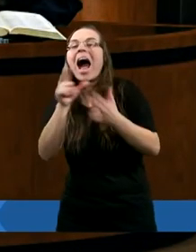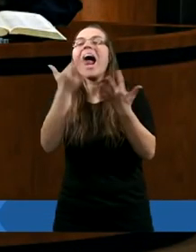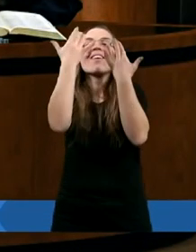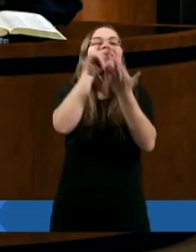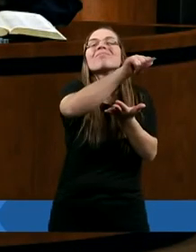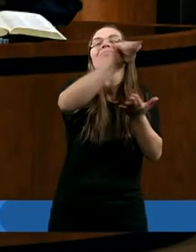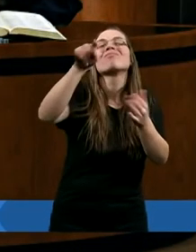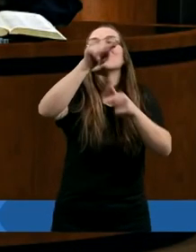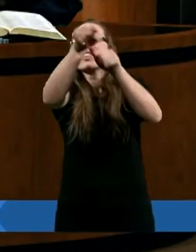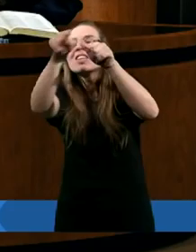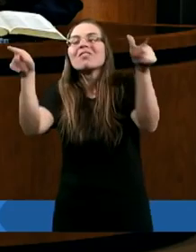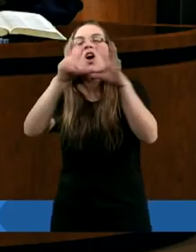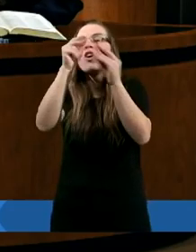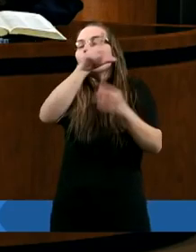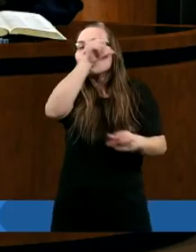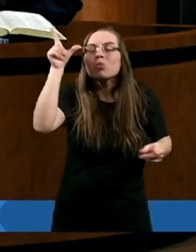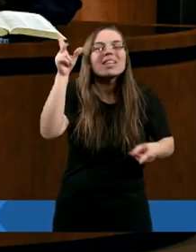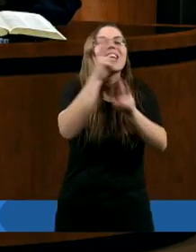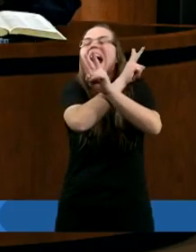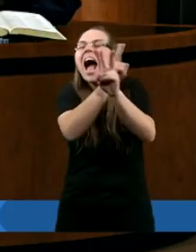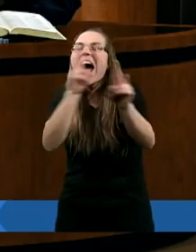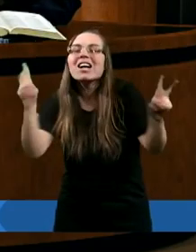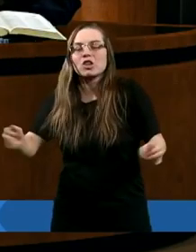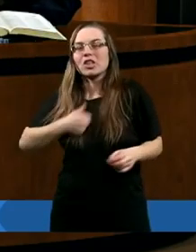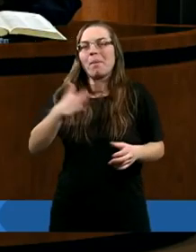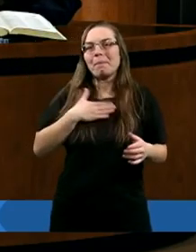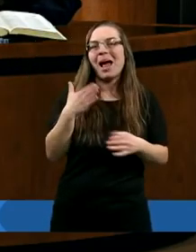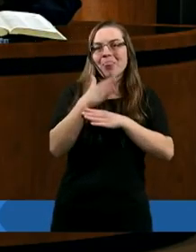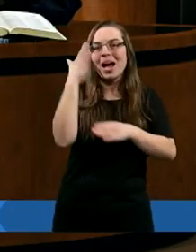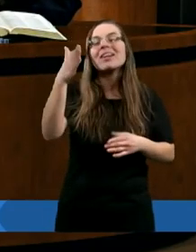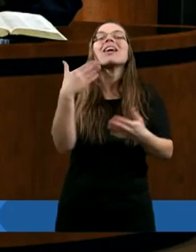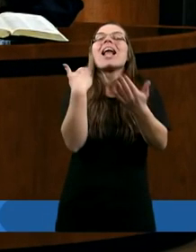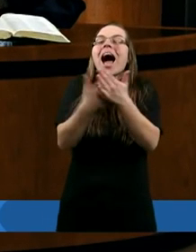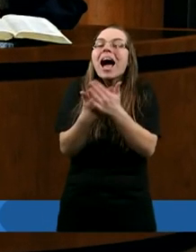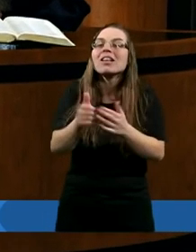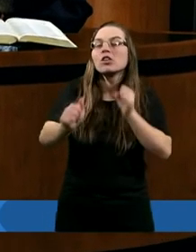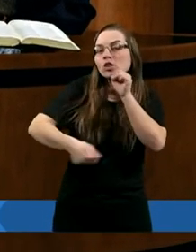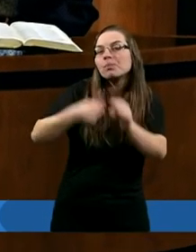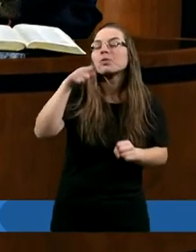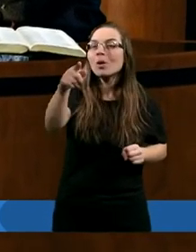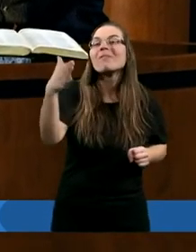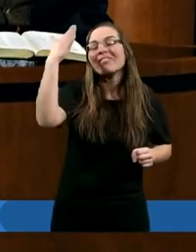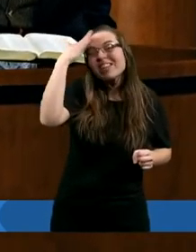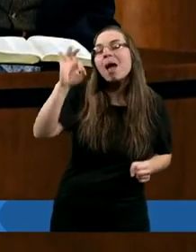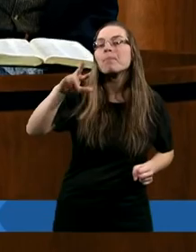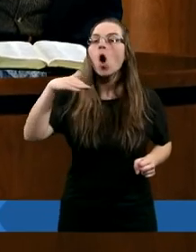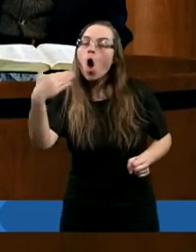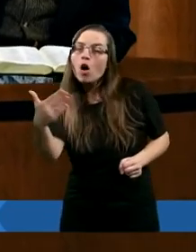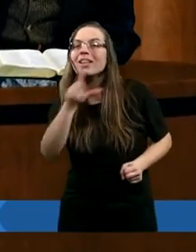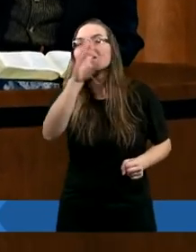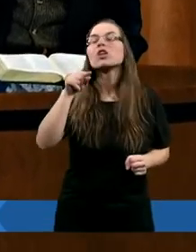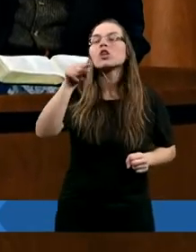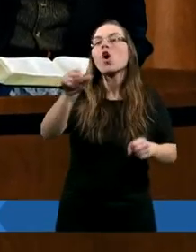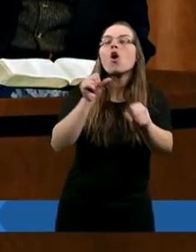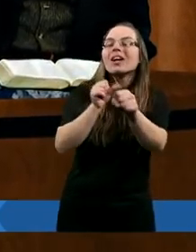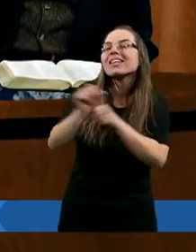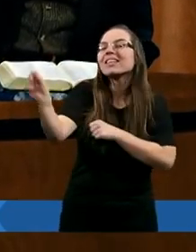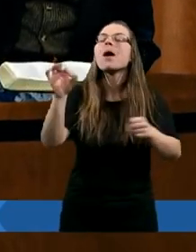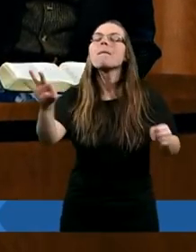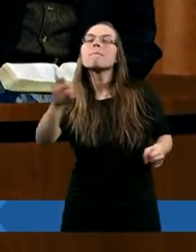wiele innych osób. Każdy. I dlatego ja wiem o tym, że to jest